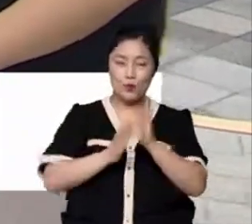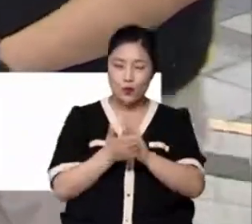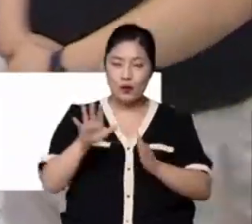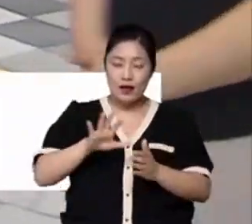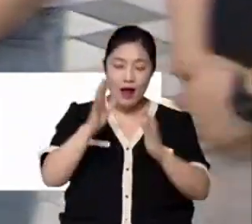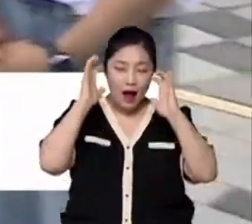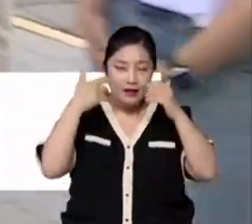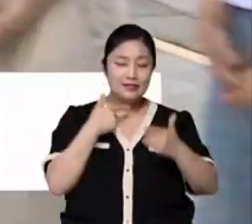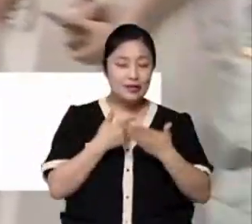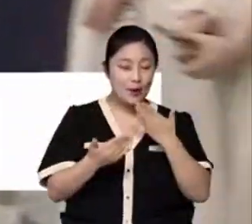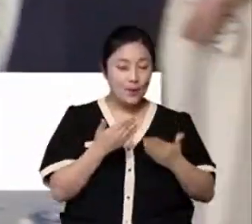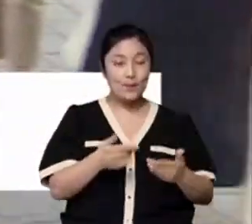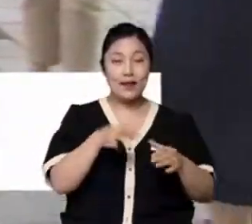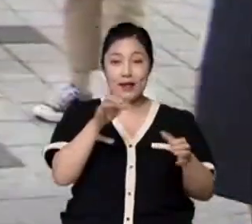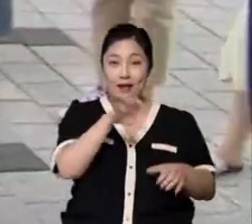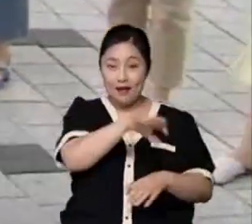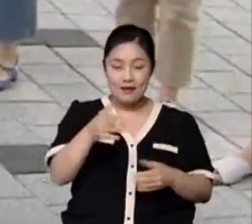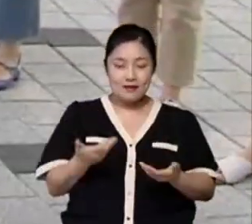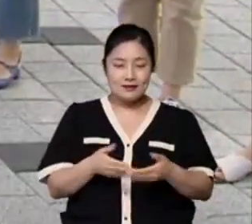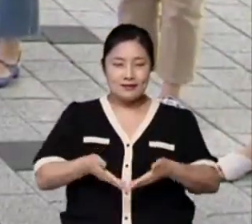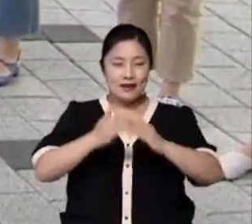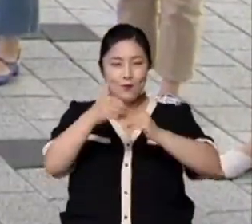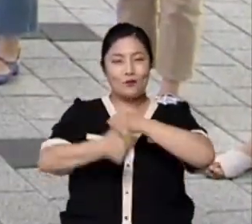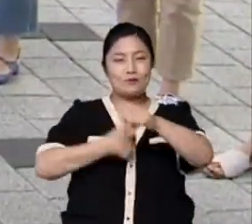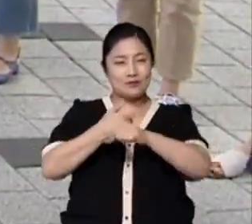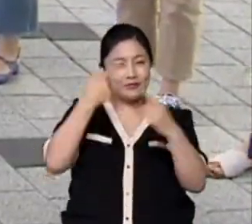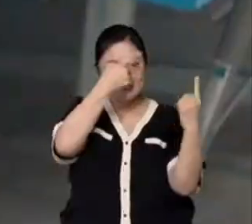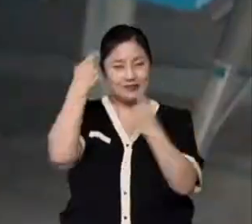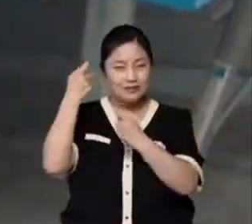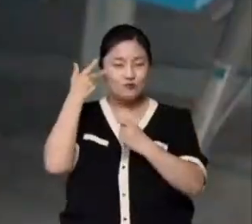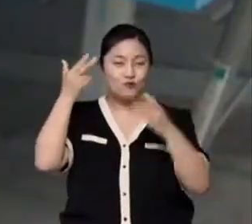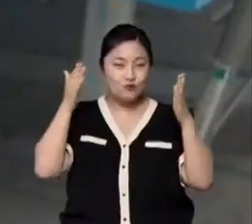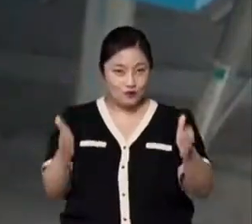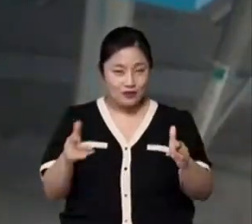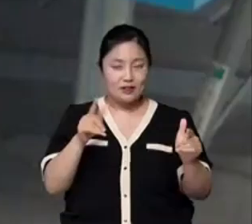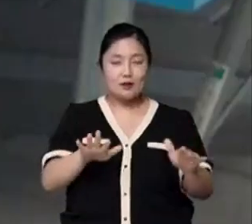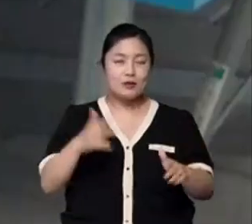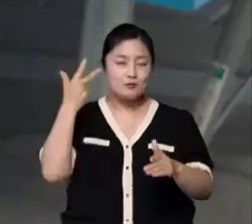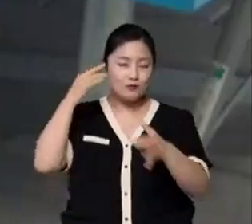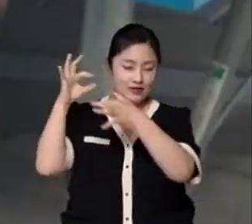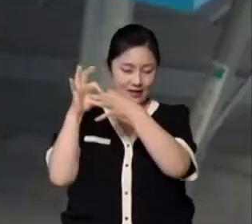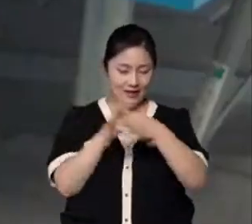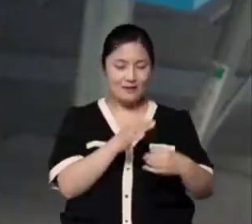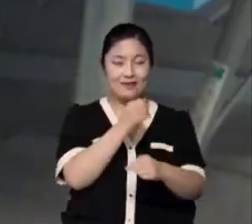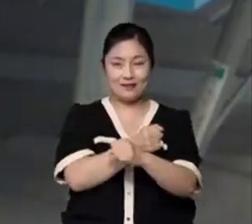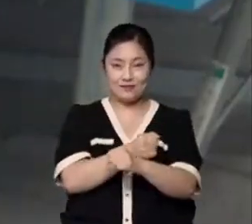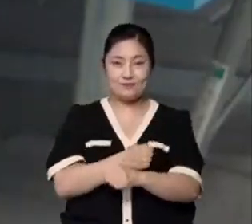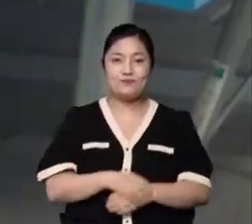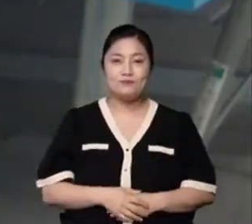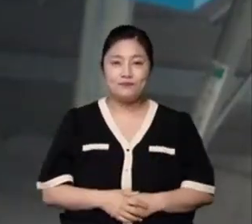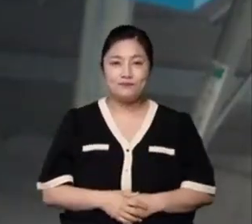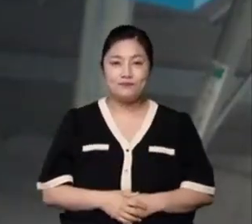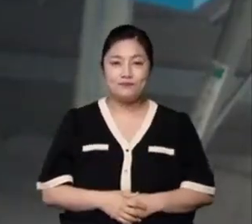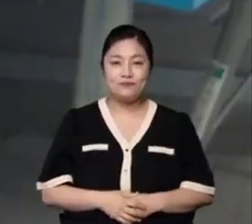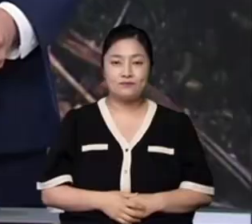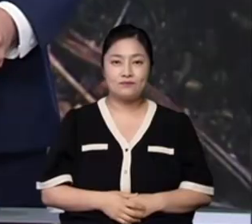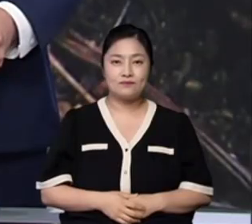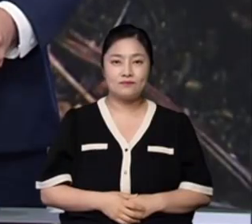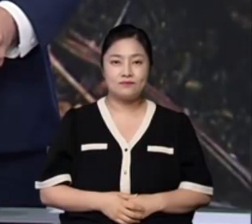놀이마당, 어린이 체험 행사 등 창립 50주년 기념 주간 행사도 이번 주 내내 이어졌습니다.